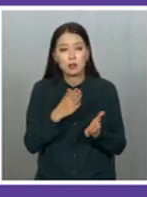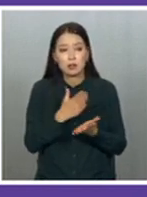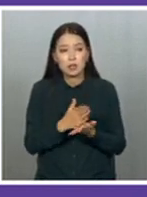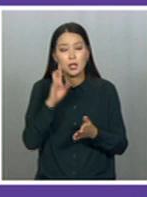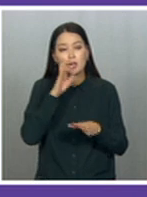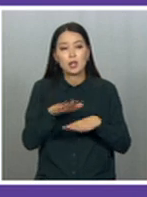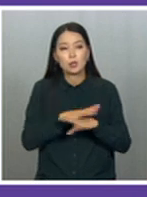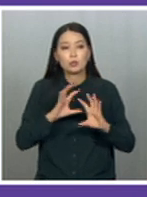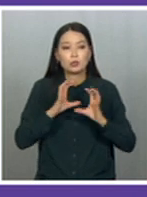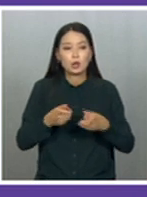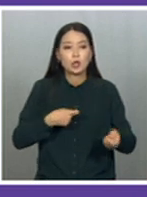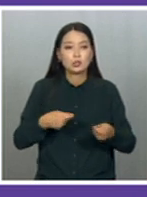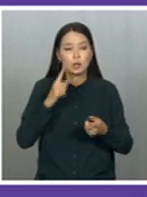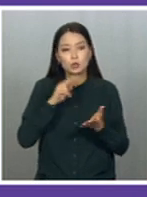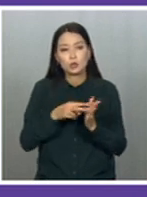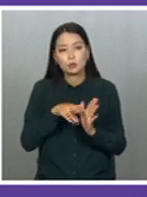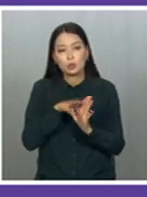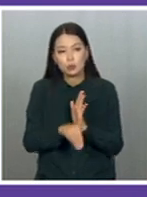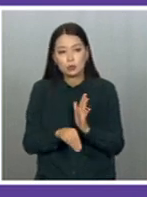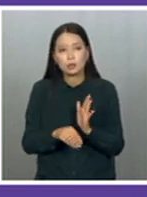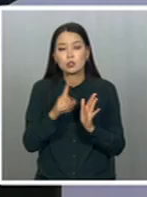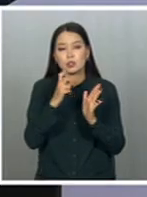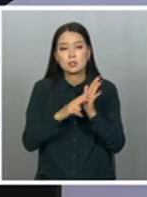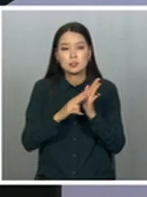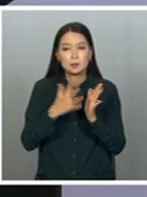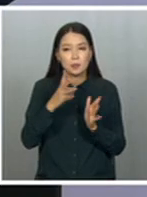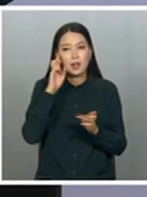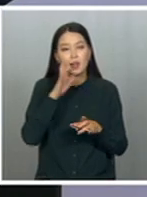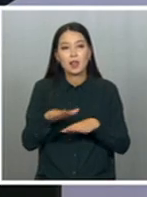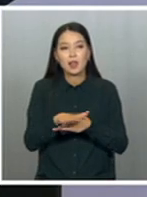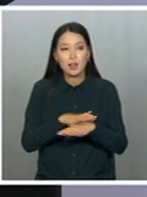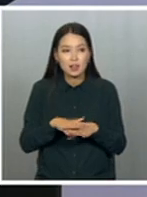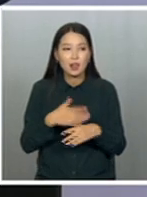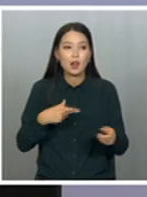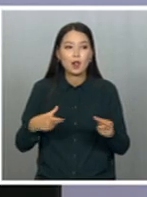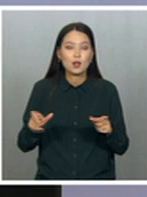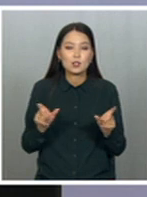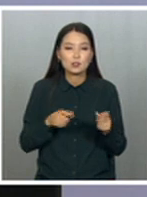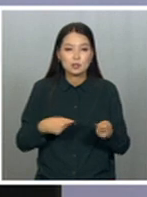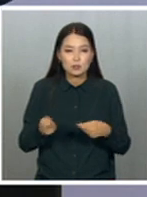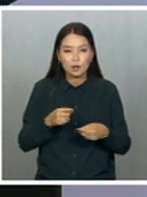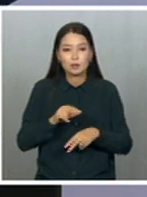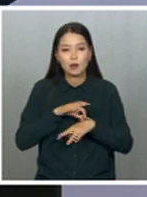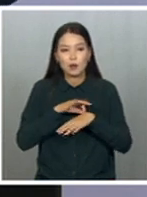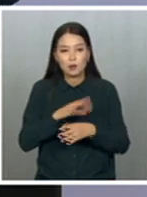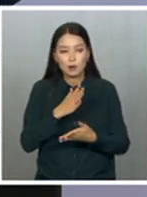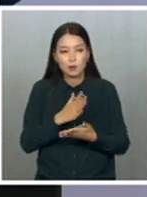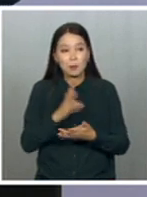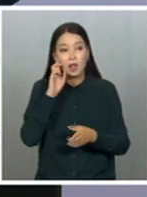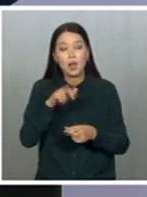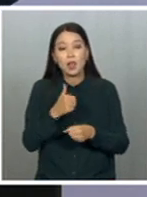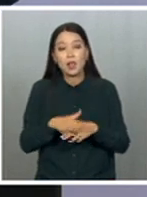енуіне байланысты 185 жер жаһанның елімен сауда қатынасын жүргізе бастады. Және ел